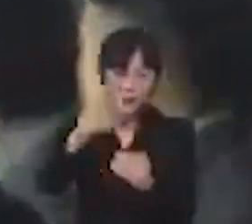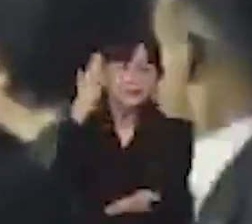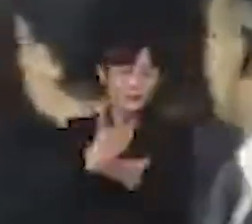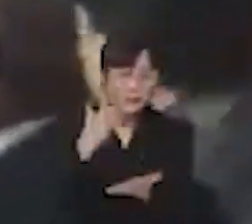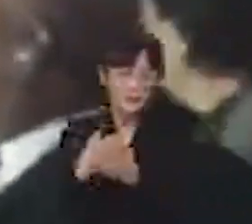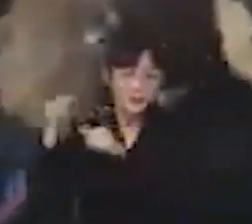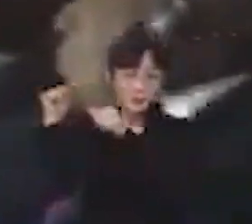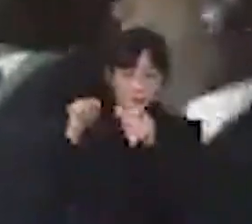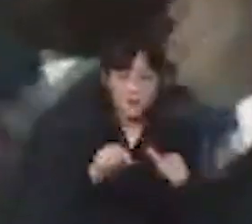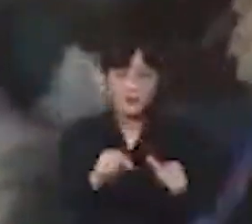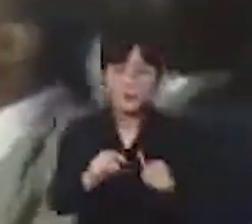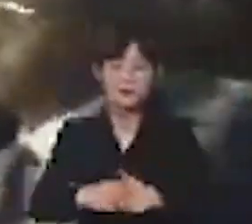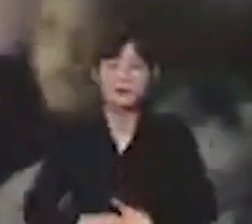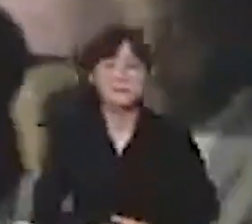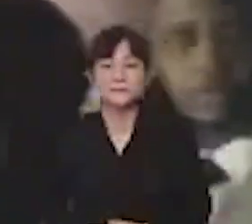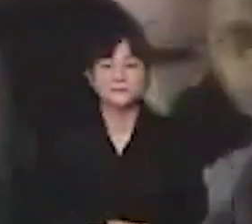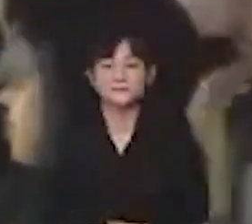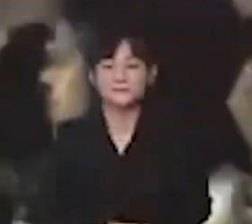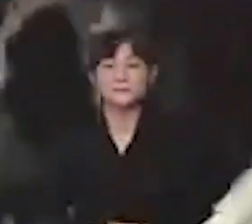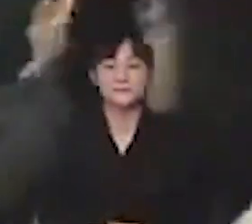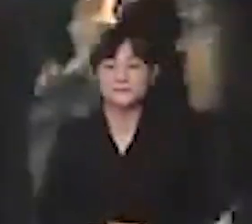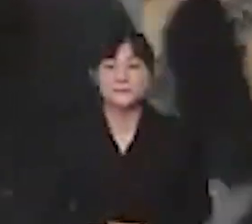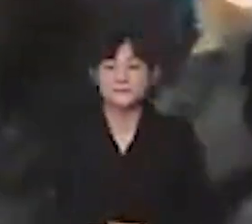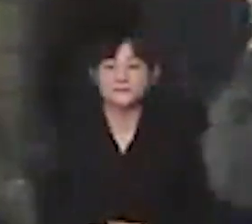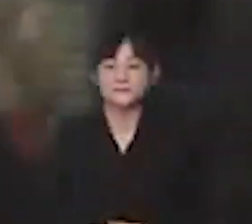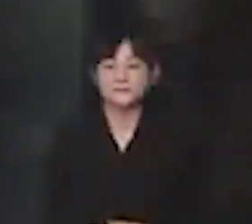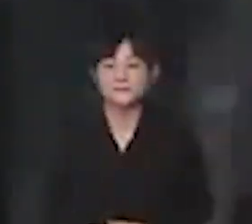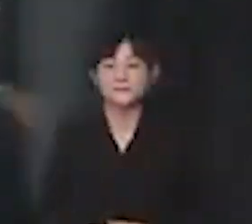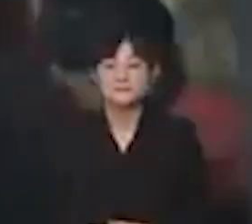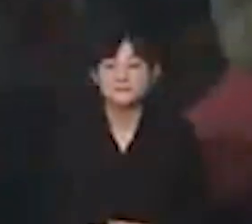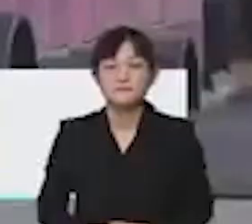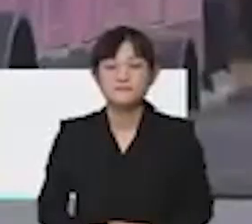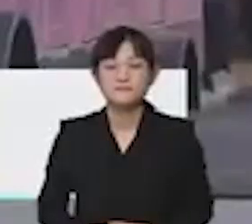하라고 지시했습니다. KBC 이계혁입니다.